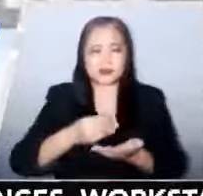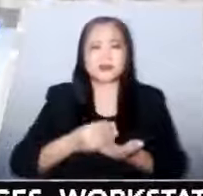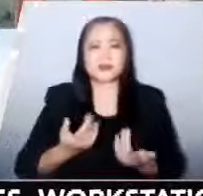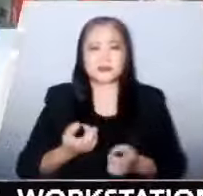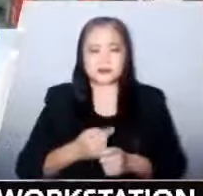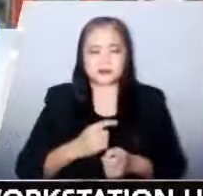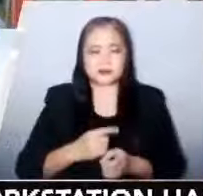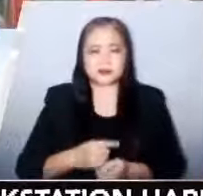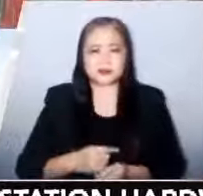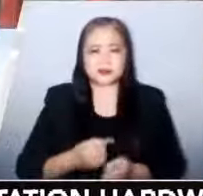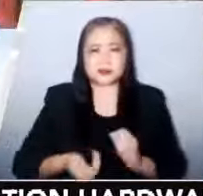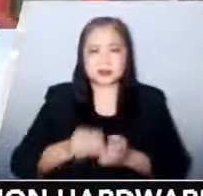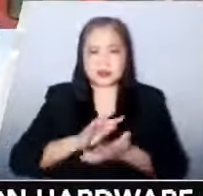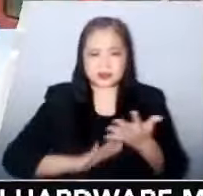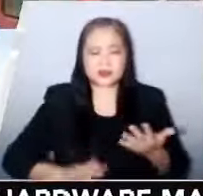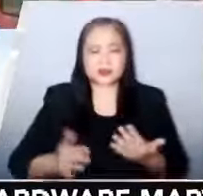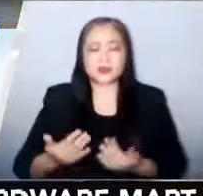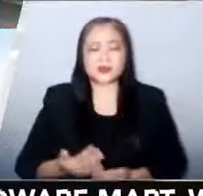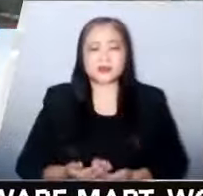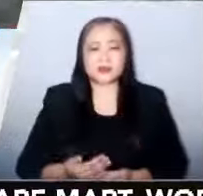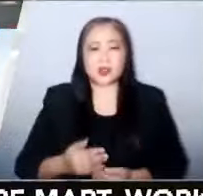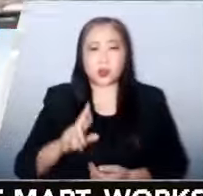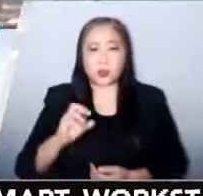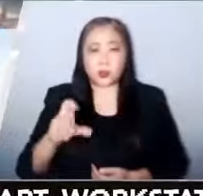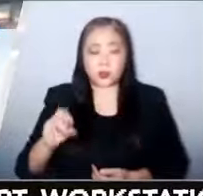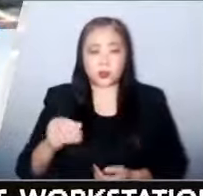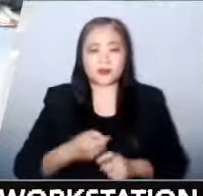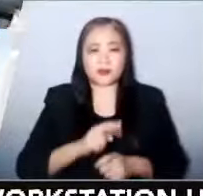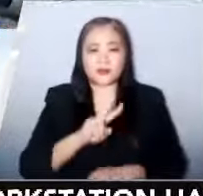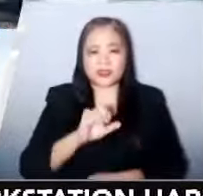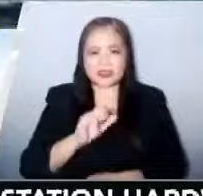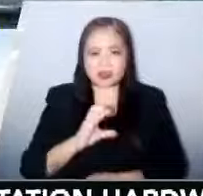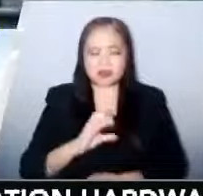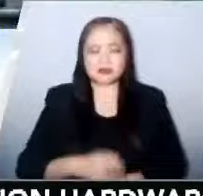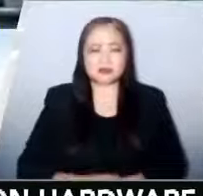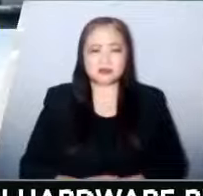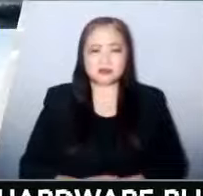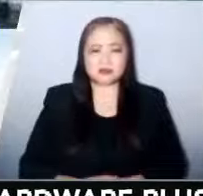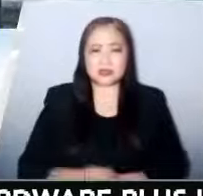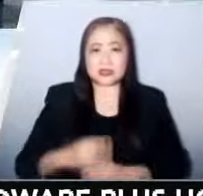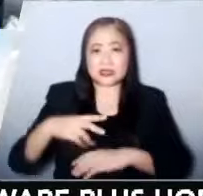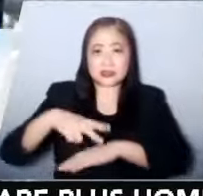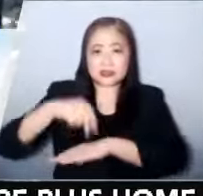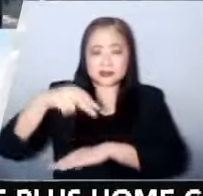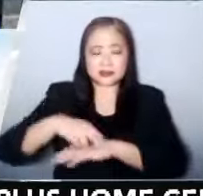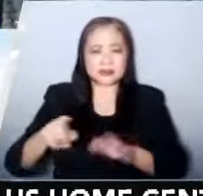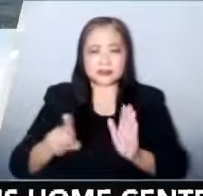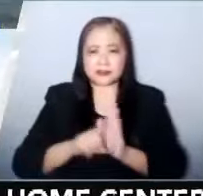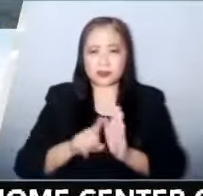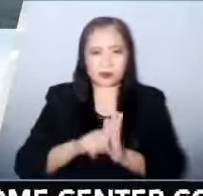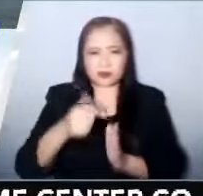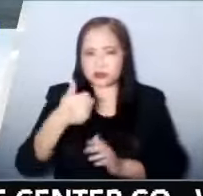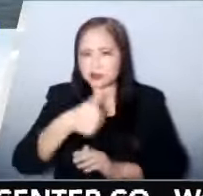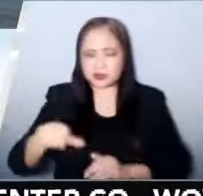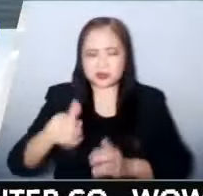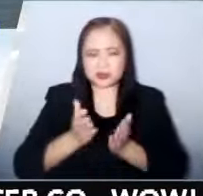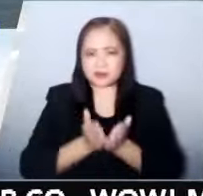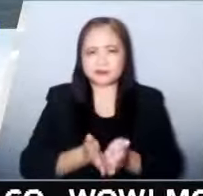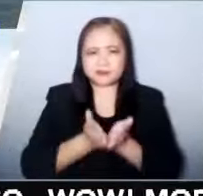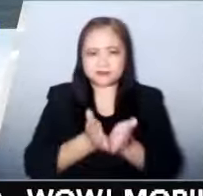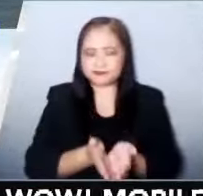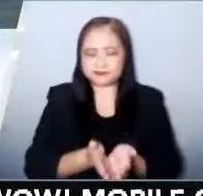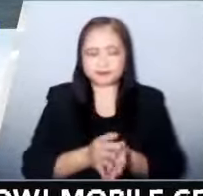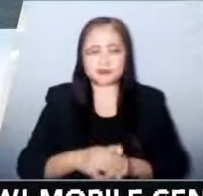Roro patungong Virac Port. Sa Camarines Norte, pinagbabawal din po ang pagbiyahe ng kahit anong sasakyang pandagat at